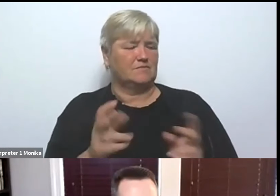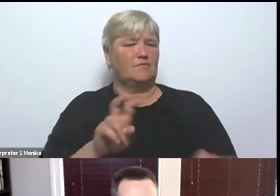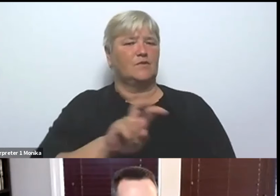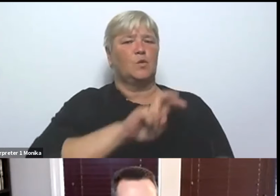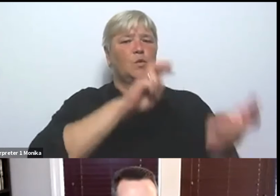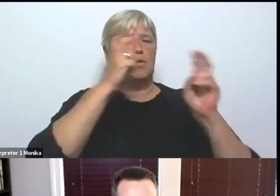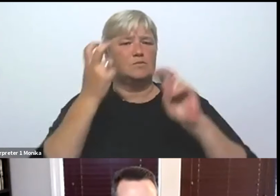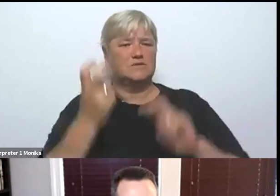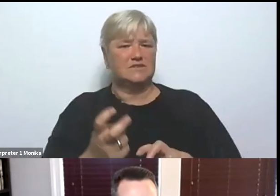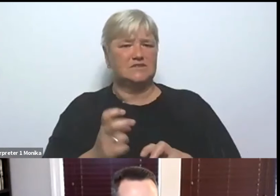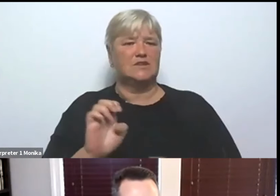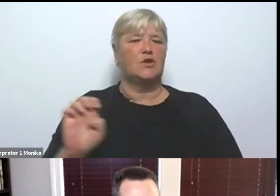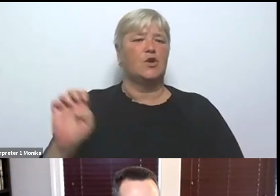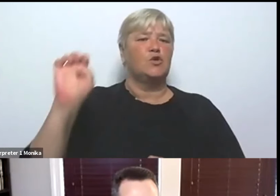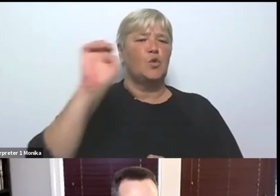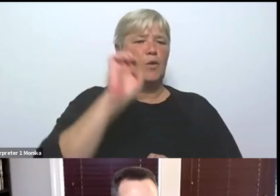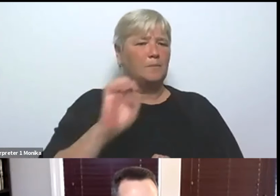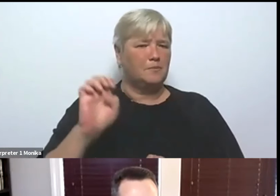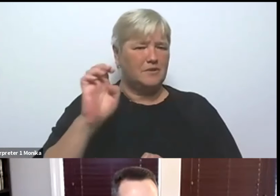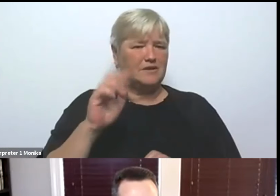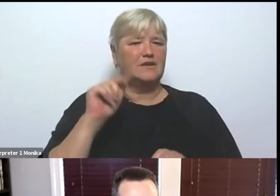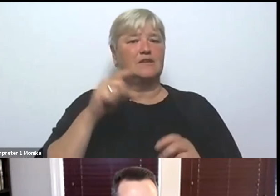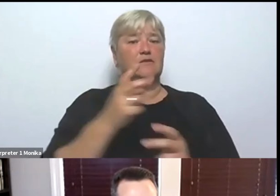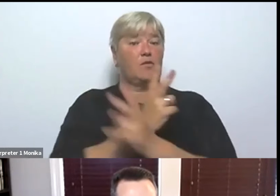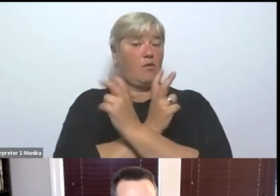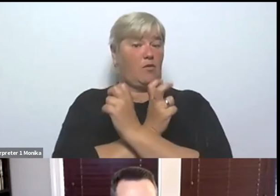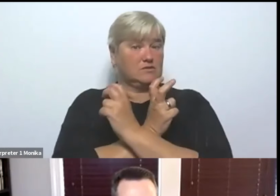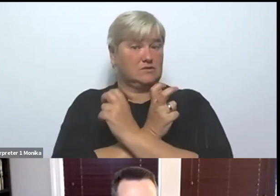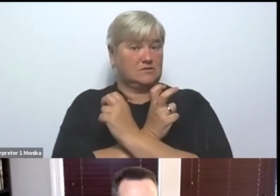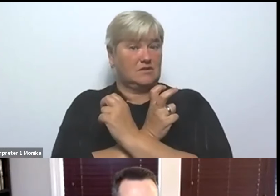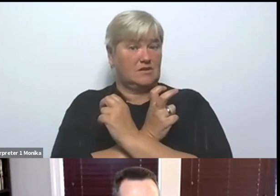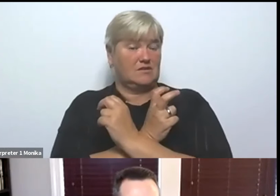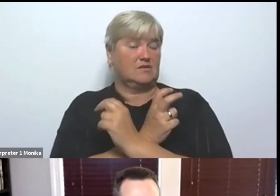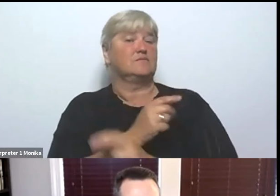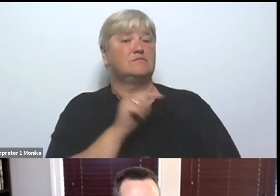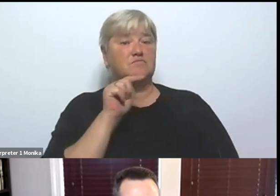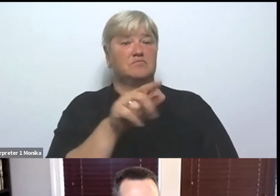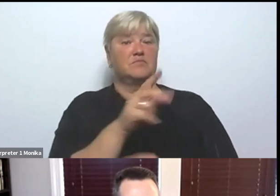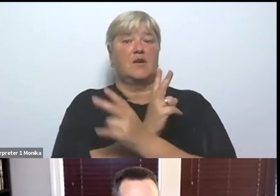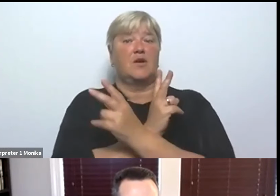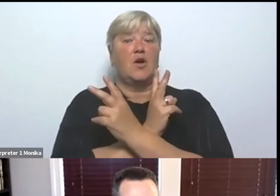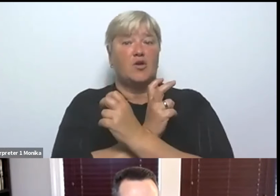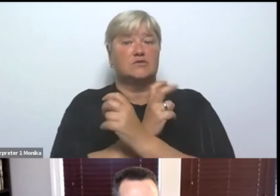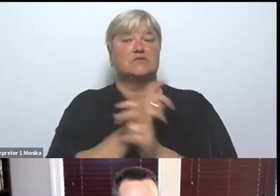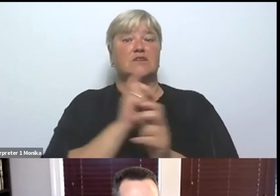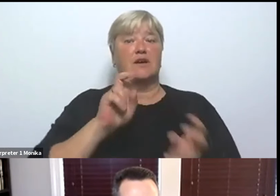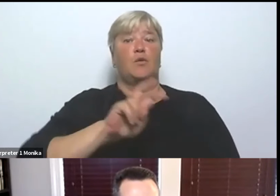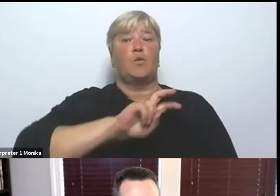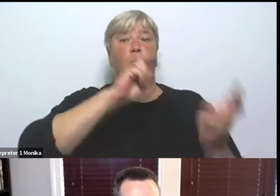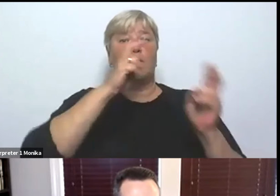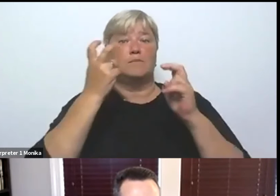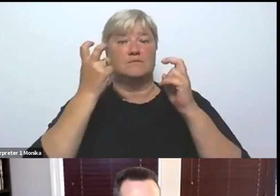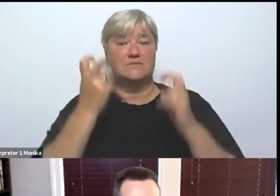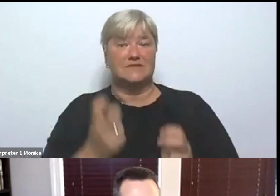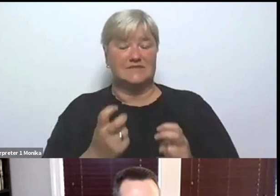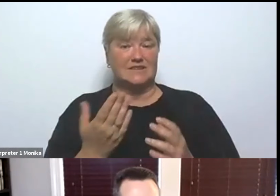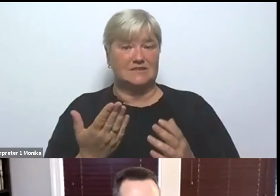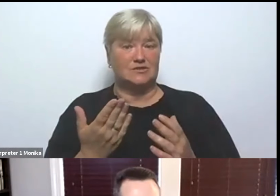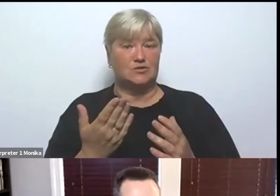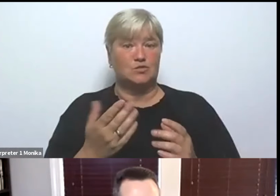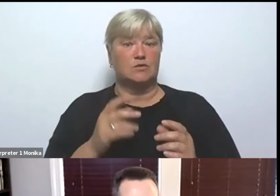European Accessibility Act in Österreich kann ich nur sagen, es wird in Österreich die Umsetzung auch passieren. Die geht jetzt in